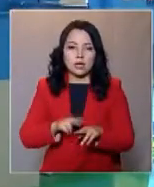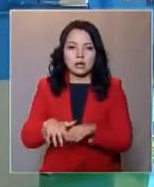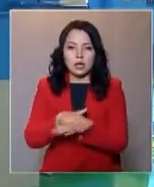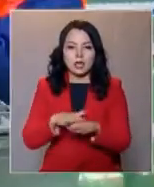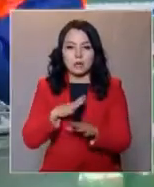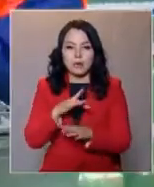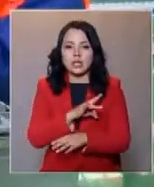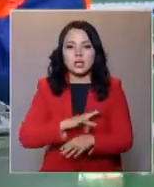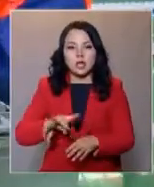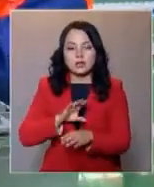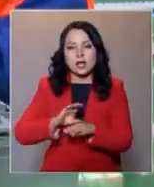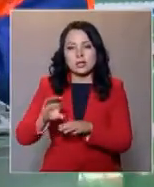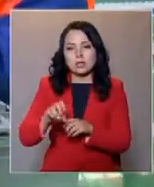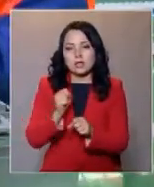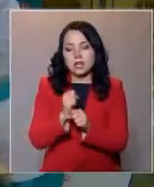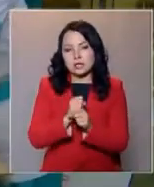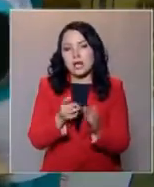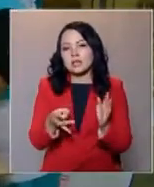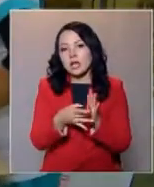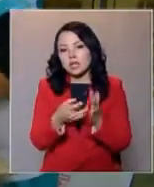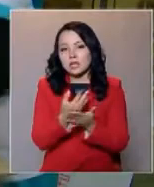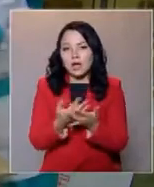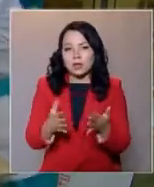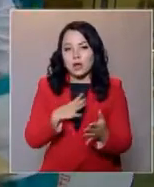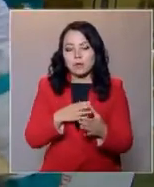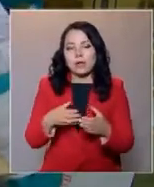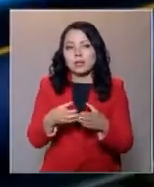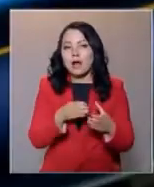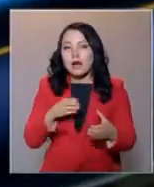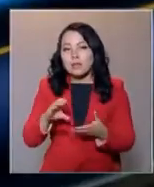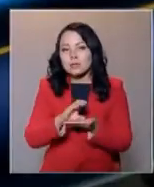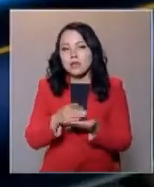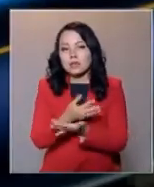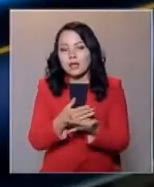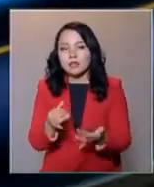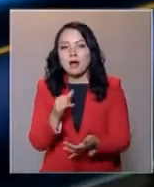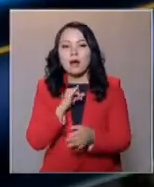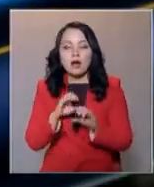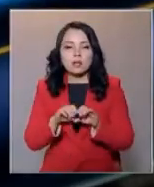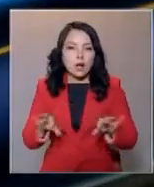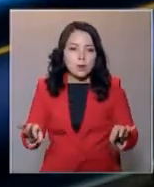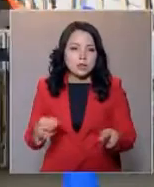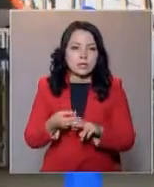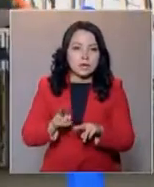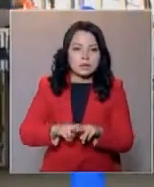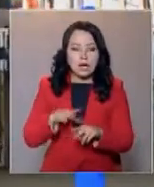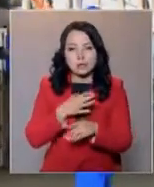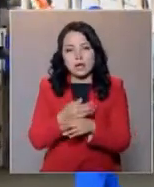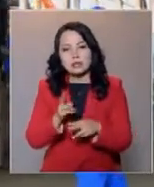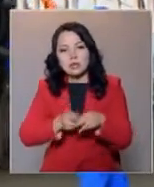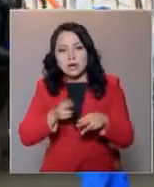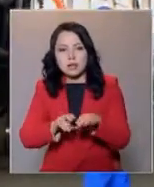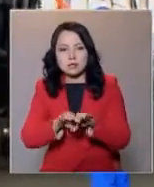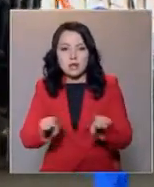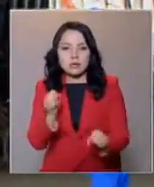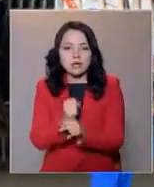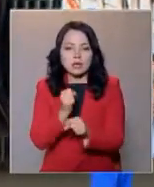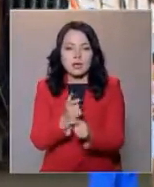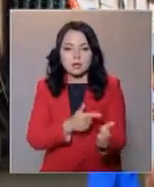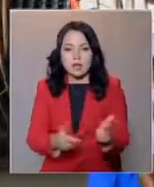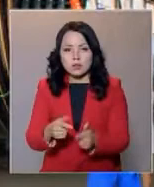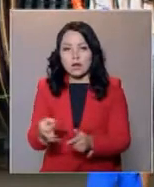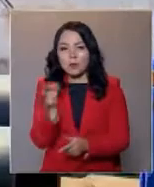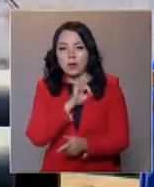регион экспортирует стекло и трансформаторы, консервы и колбасы, нефтегазовое оборудование и полимерные трубы. Сейчас все эти предприятия